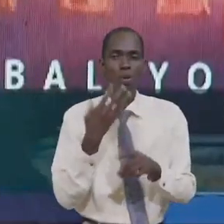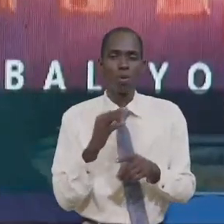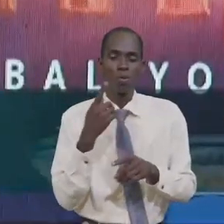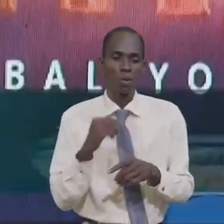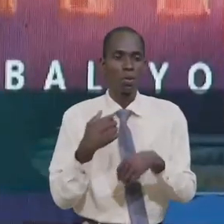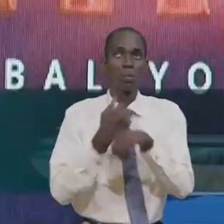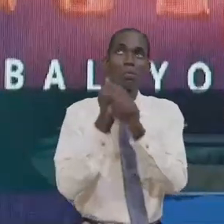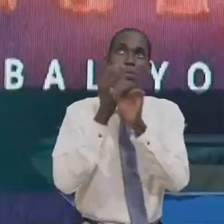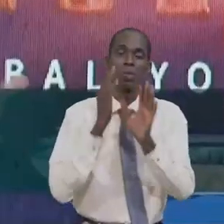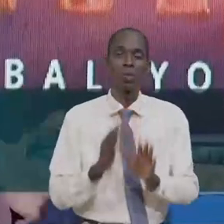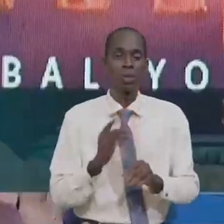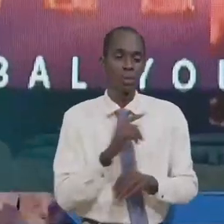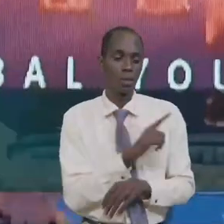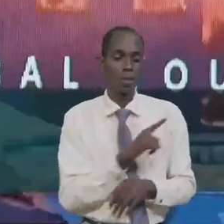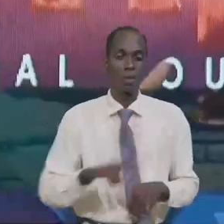apporte perpétuellement